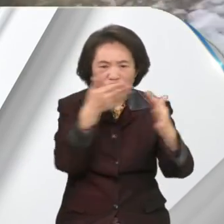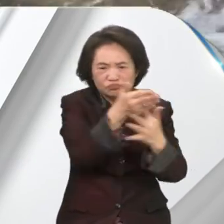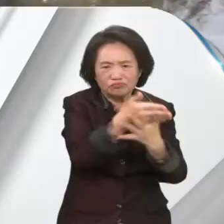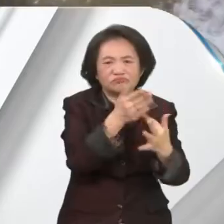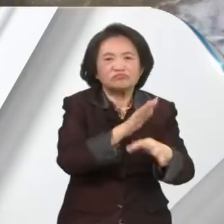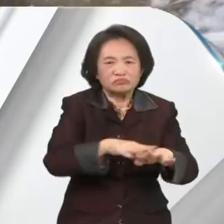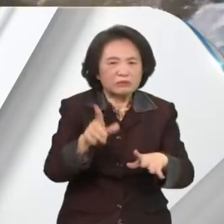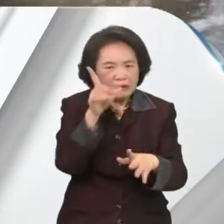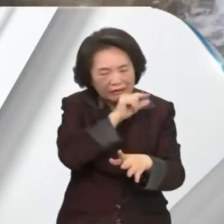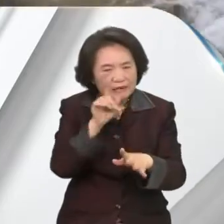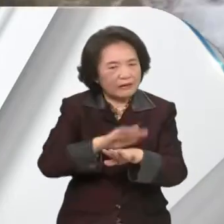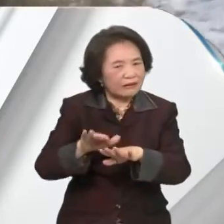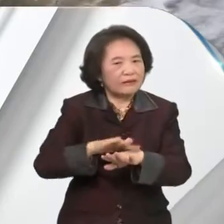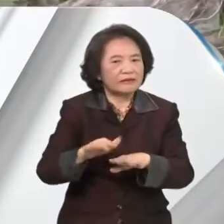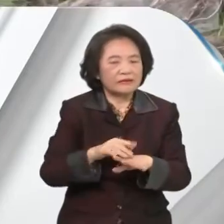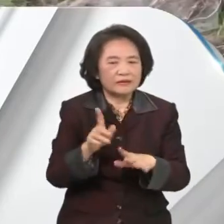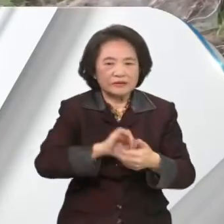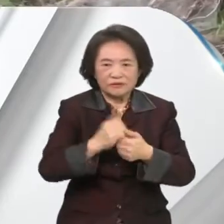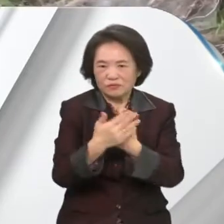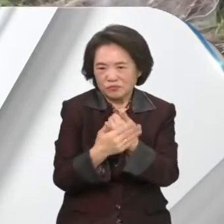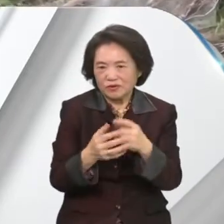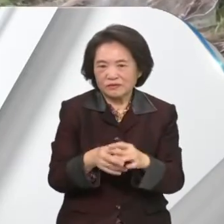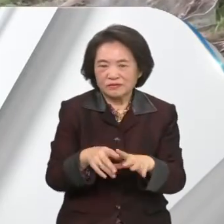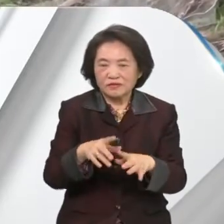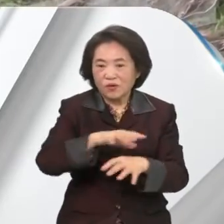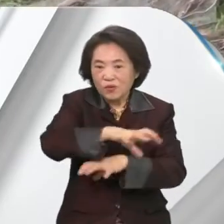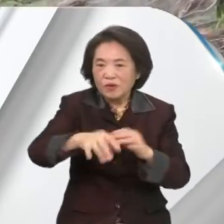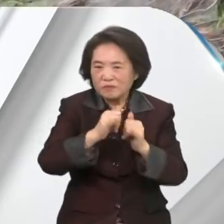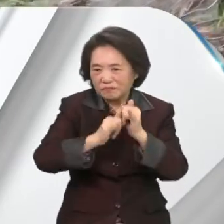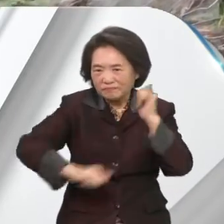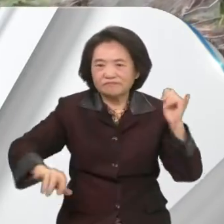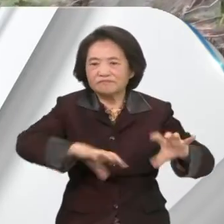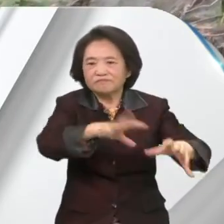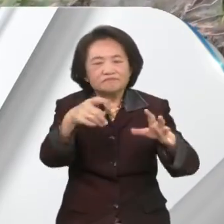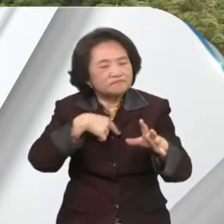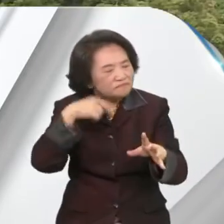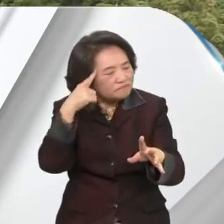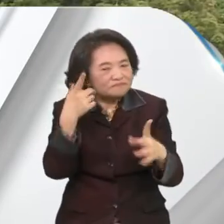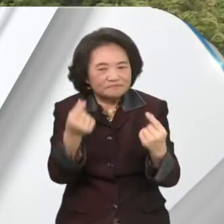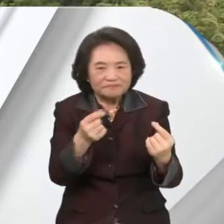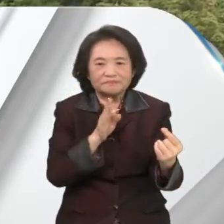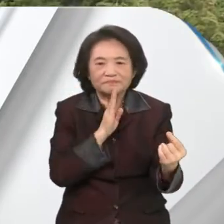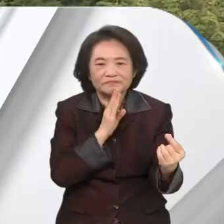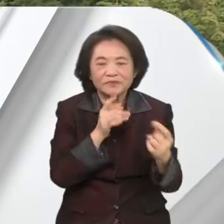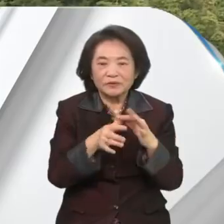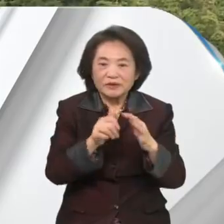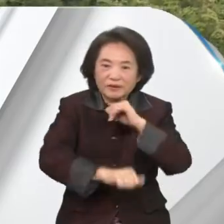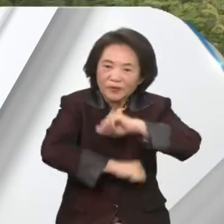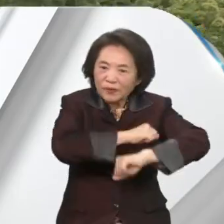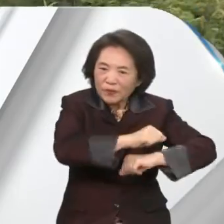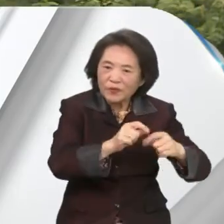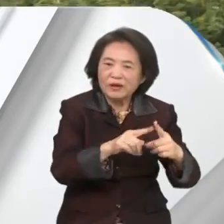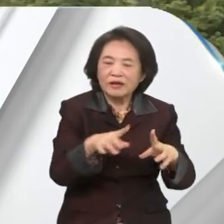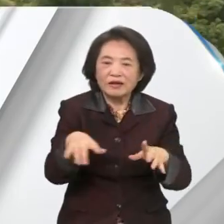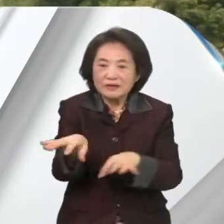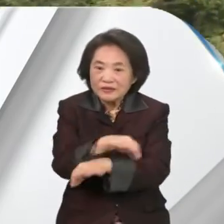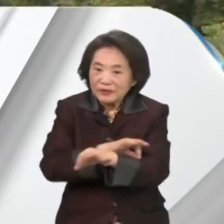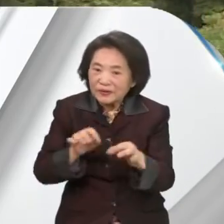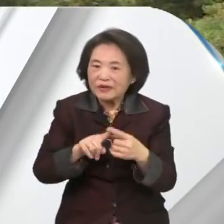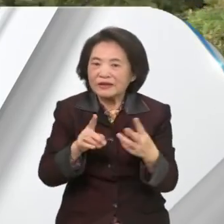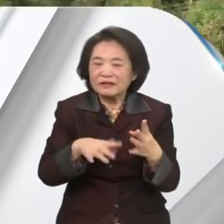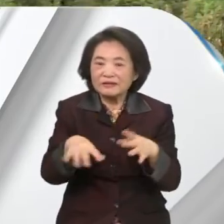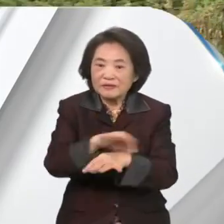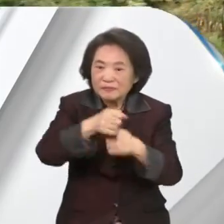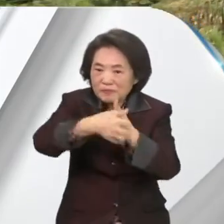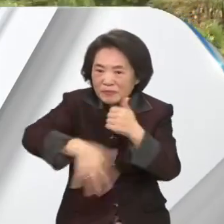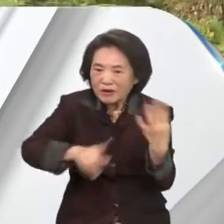工作。 环境运输毕竟是世界的普世价值，和经济发展、生活良物、产业发